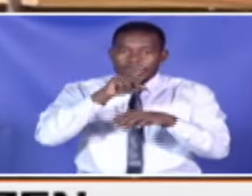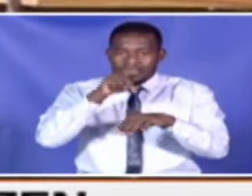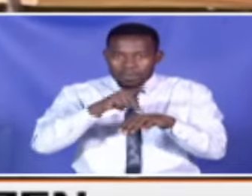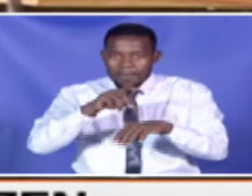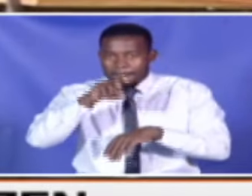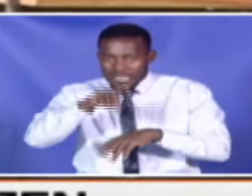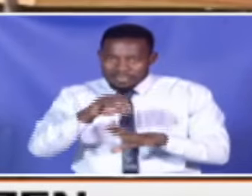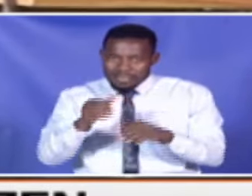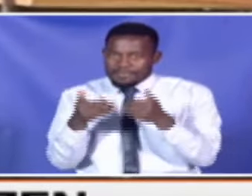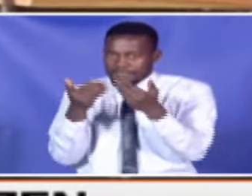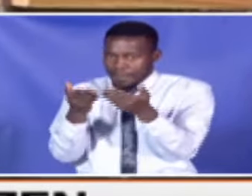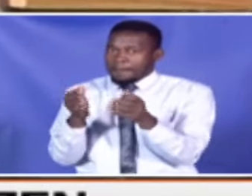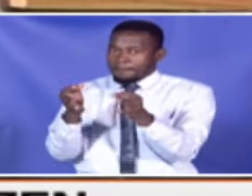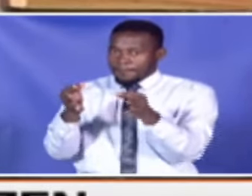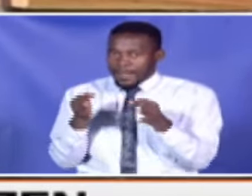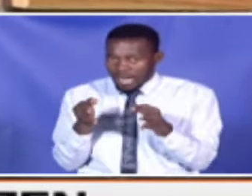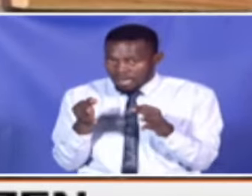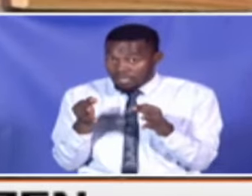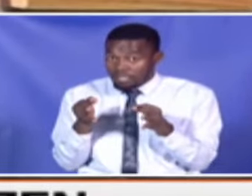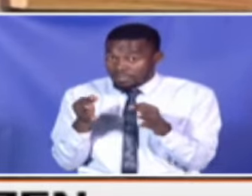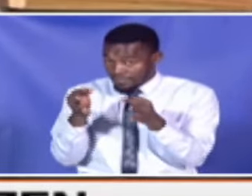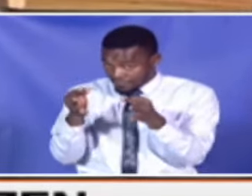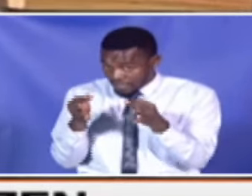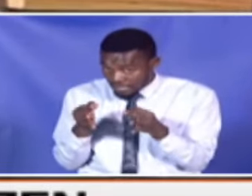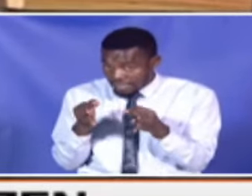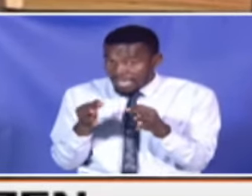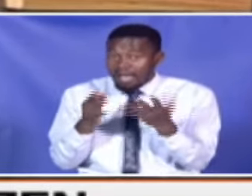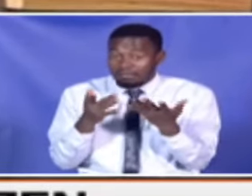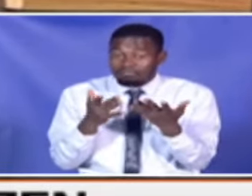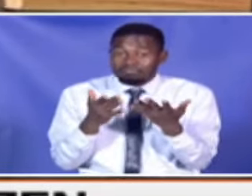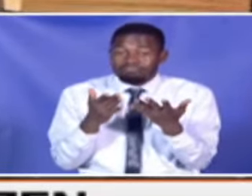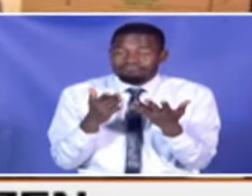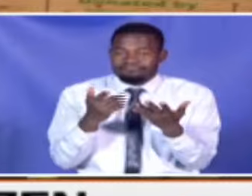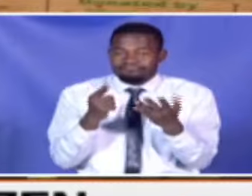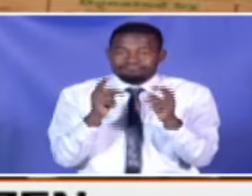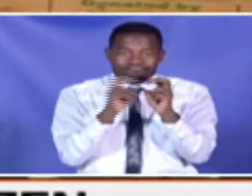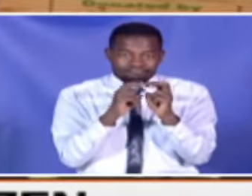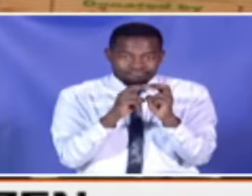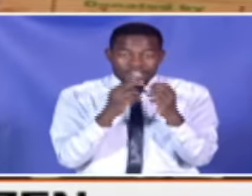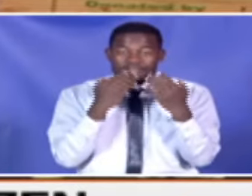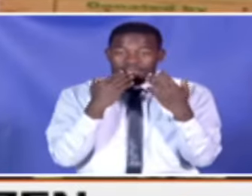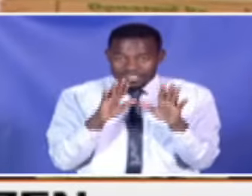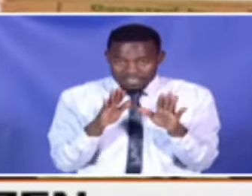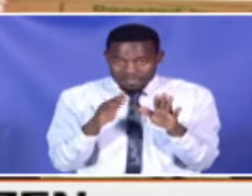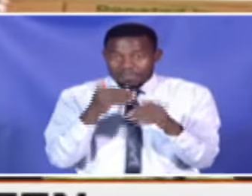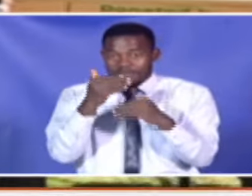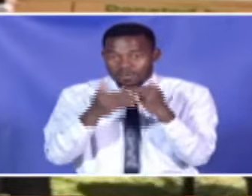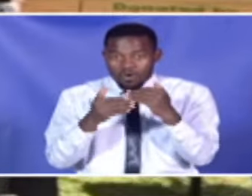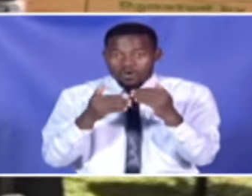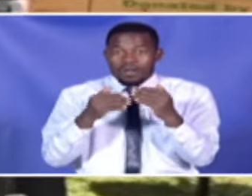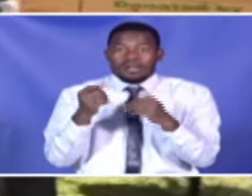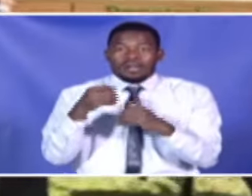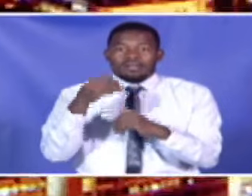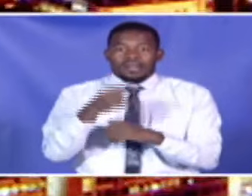za benki ifikapo Februari 6. Daniel Karioki, KTN News, Nairobi.